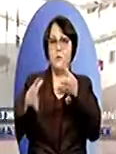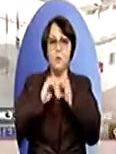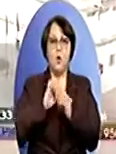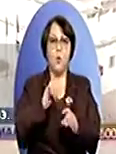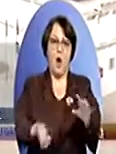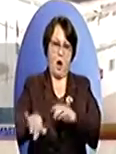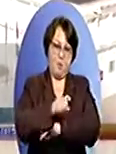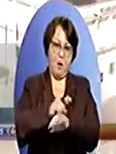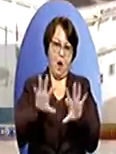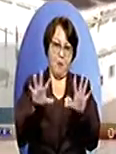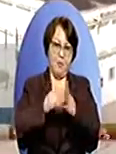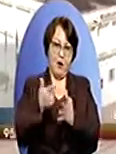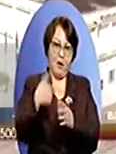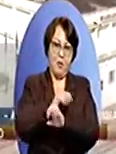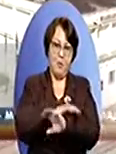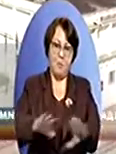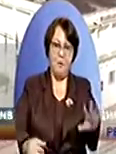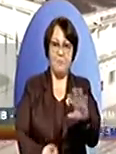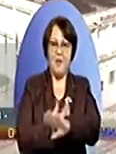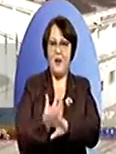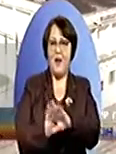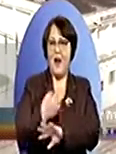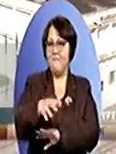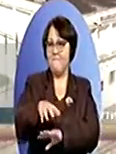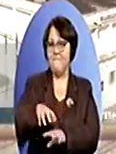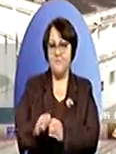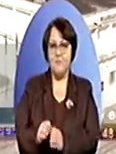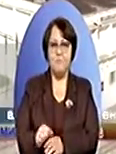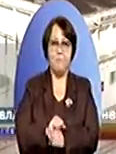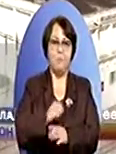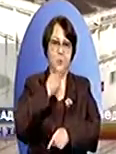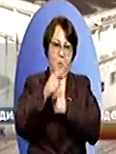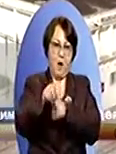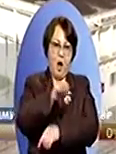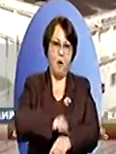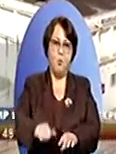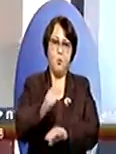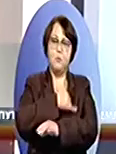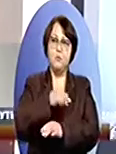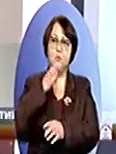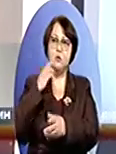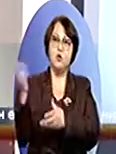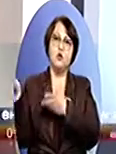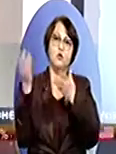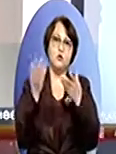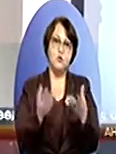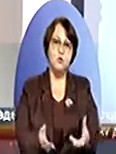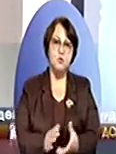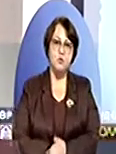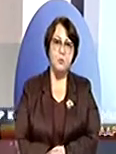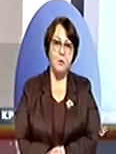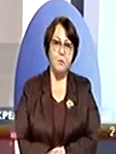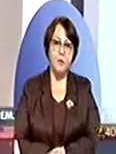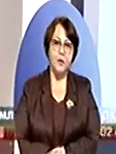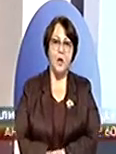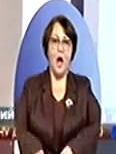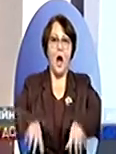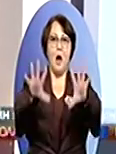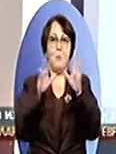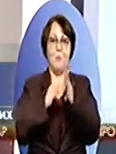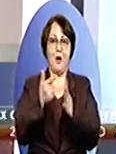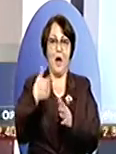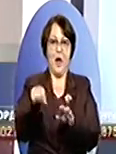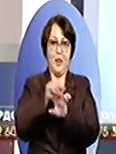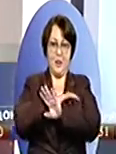га талбай тариалт хийхээр төлөвлөсөн тухай аймгийн удирдлагууд мэдээлэл өглөө. Энэ жил мөн уламжлалын дагуу нэг 10 орчим мянган га